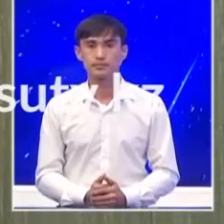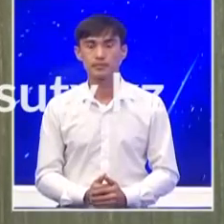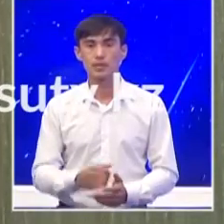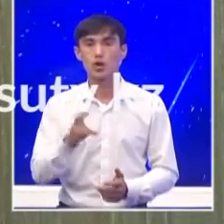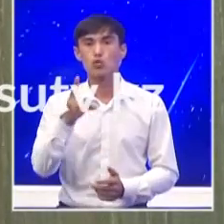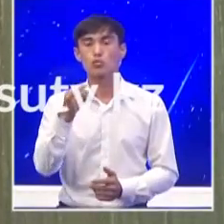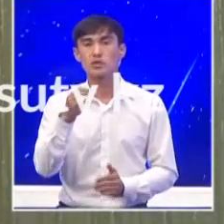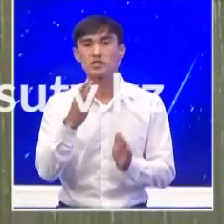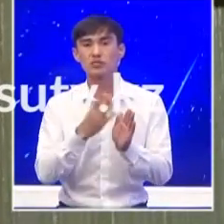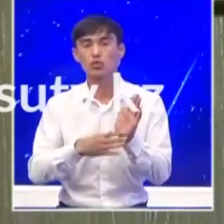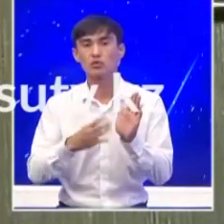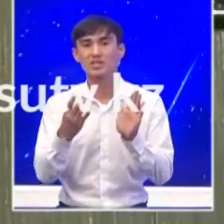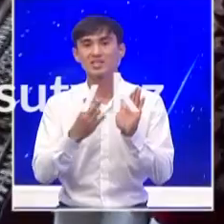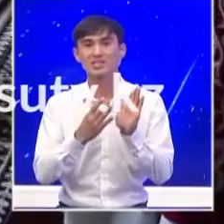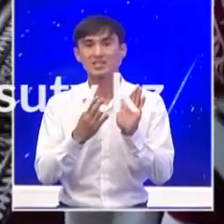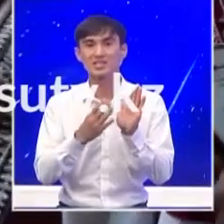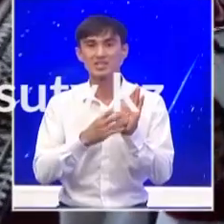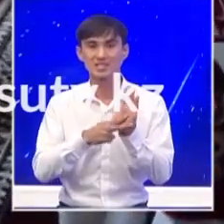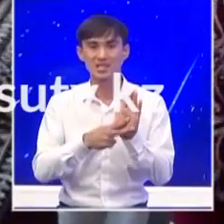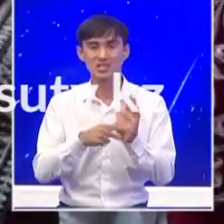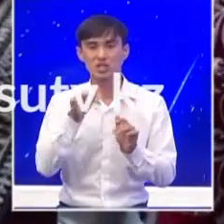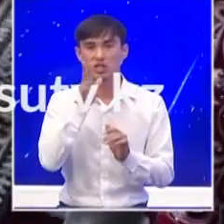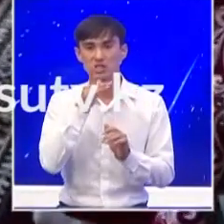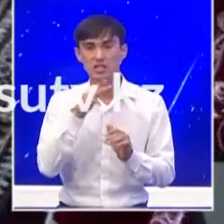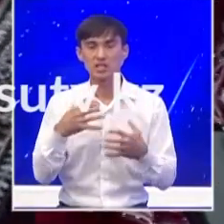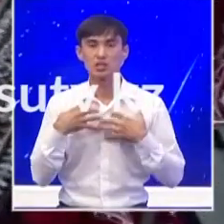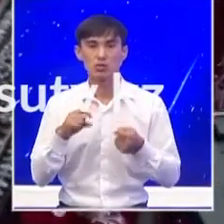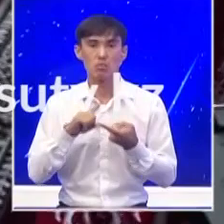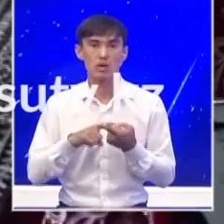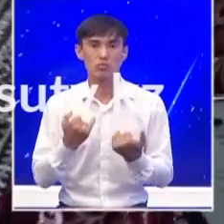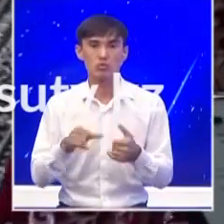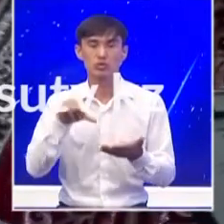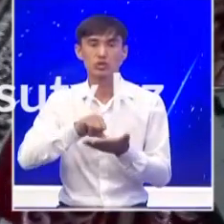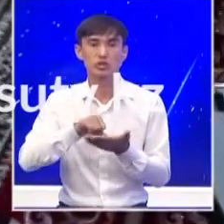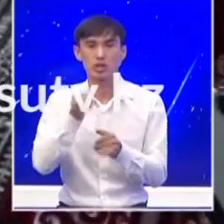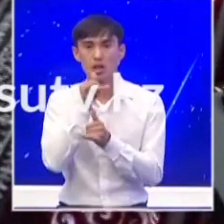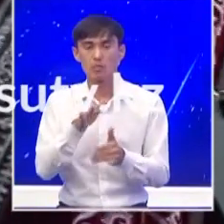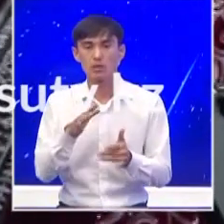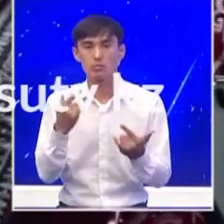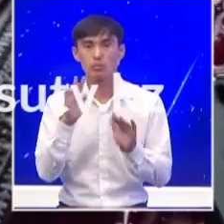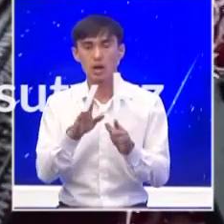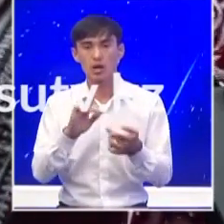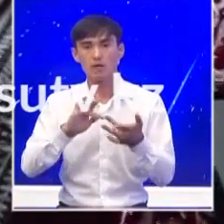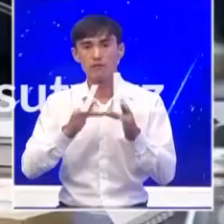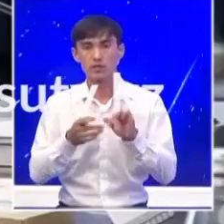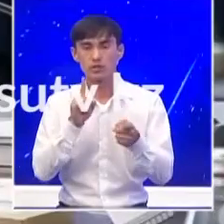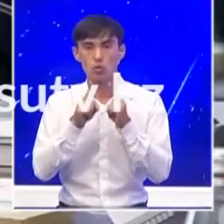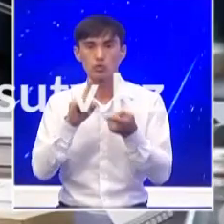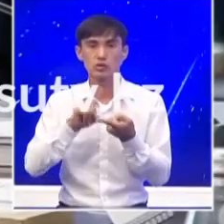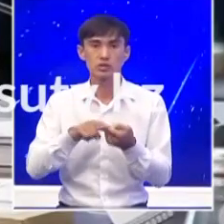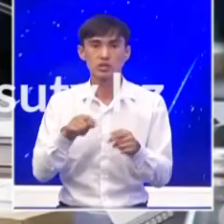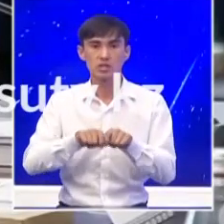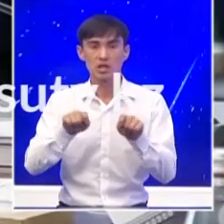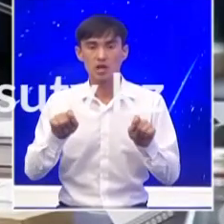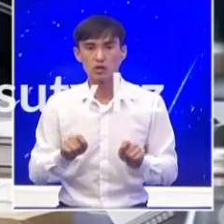Әбдіжәміл Нұрпейісов 98 жаста жазушы денсаулығына байланысты бүгінгі іс-шараға келе алмады, бірақ конференцияға онлайн қосылды. Залдың